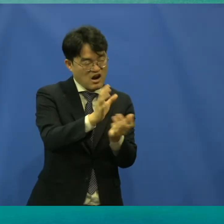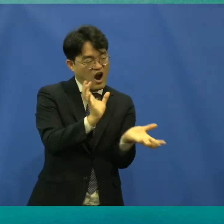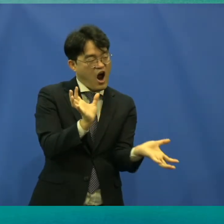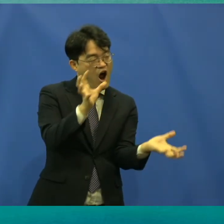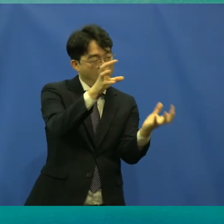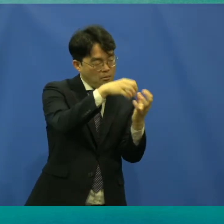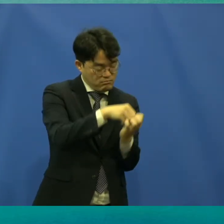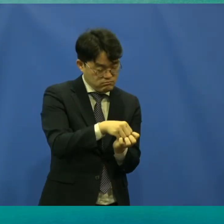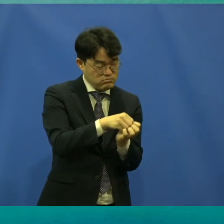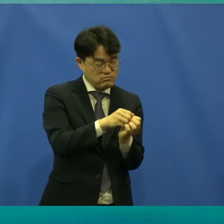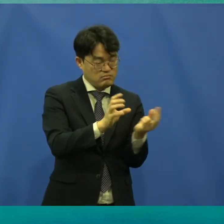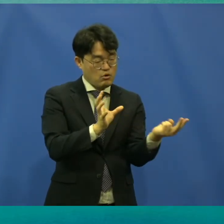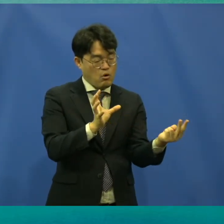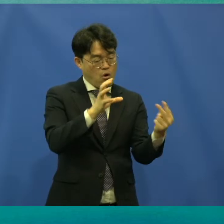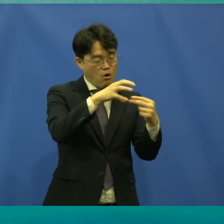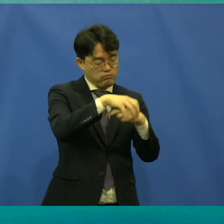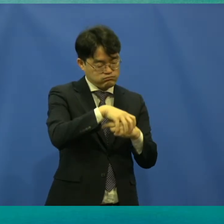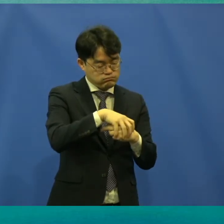예비하시는 하나님.